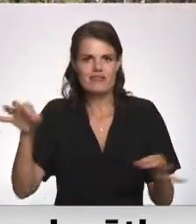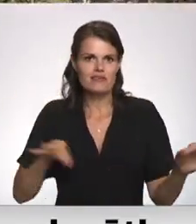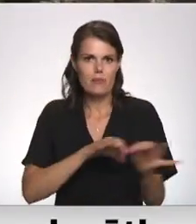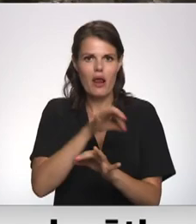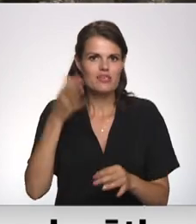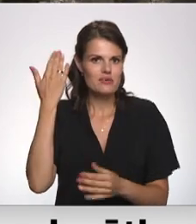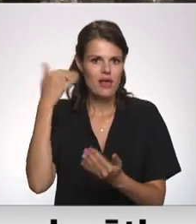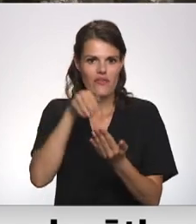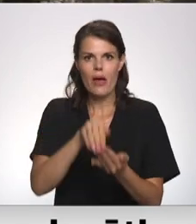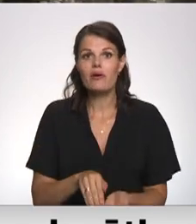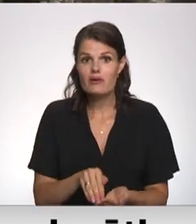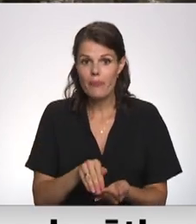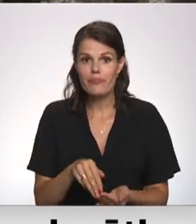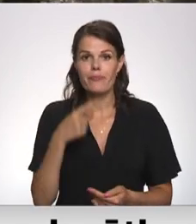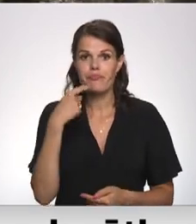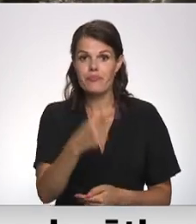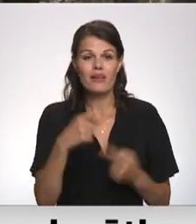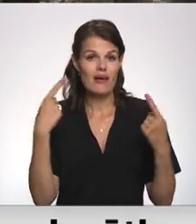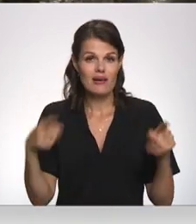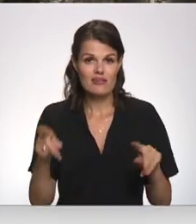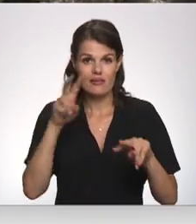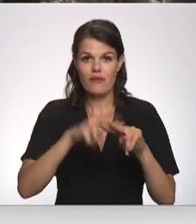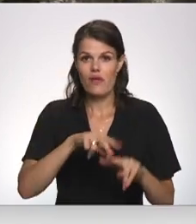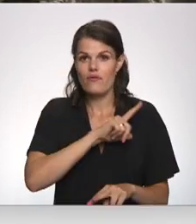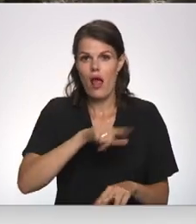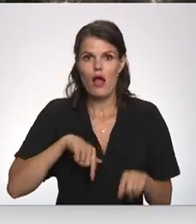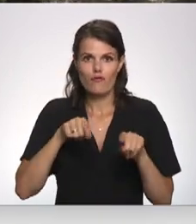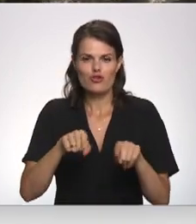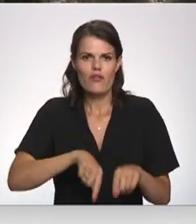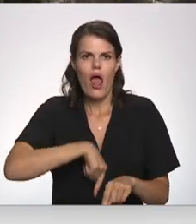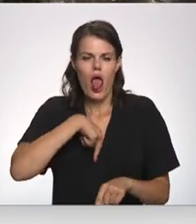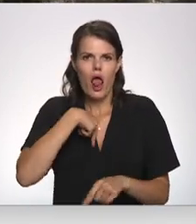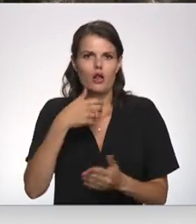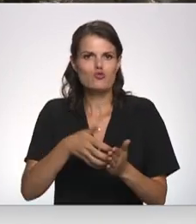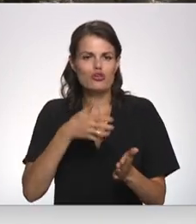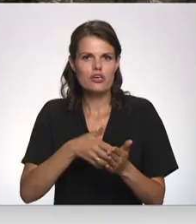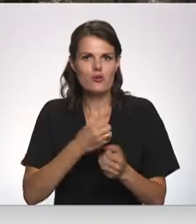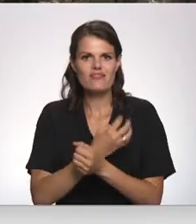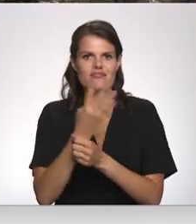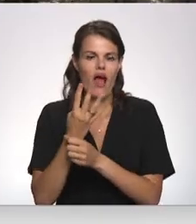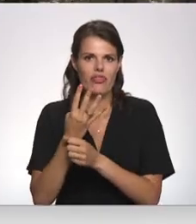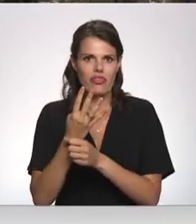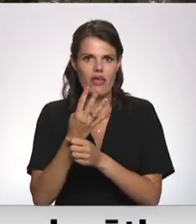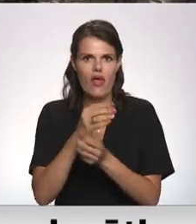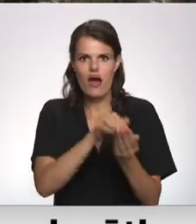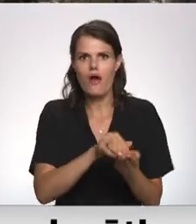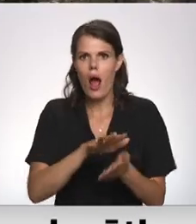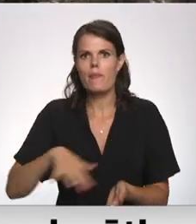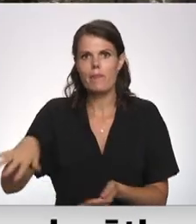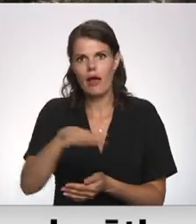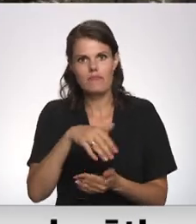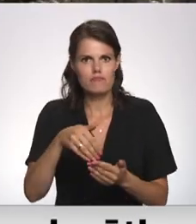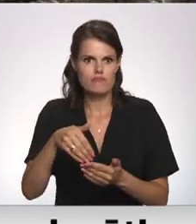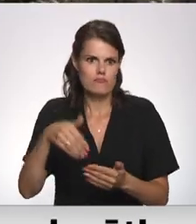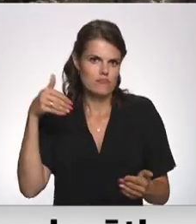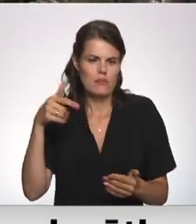platība. Citviet Latvijā mums šādas ilgstoši izmantot skandināvu apmetnes, ir īpaši tādas tik agras, 7. 8.